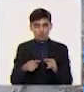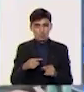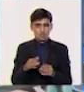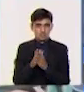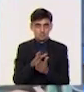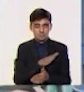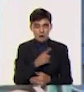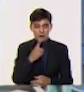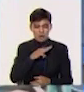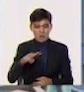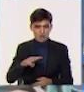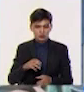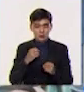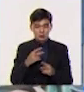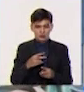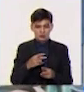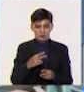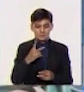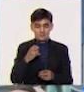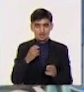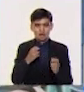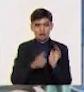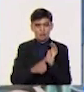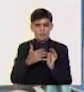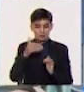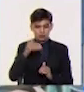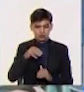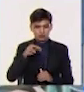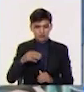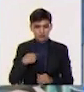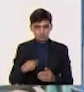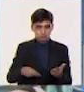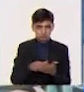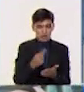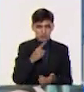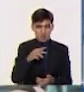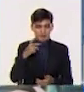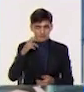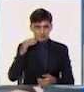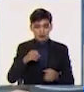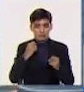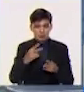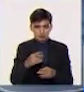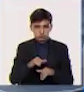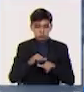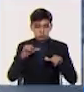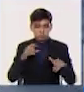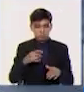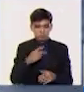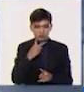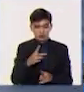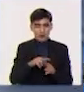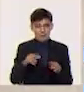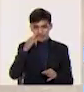отыр. 1 миллион 260 мың теңге газ кіру үшін ақша төлеген. Көбісі миллион теңгеден асып баратыр.